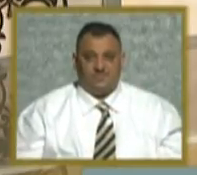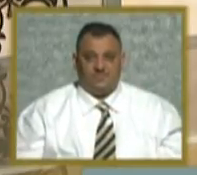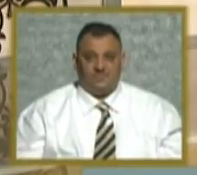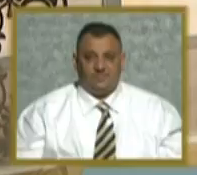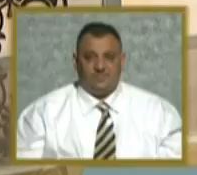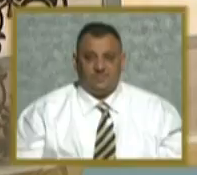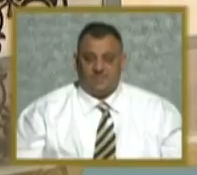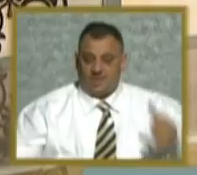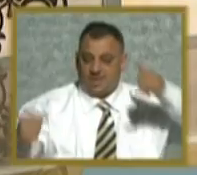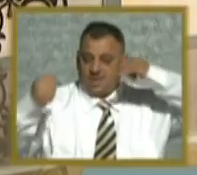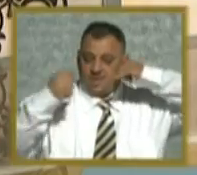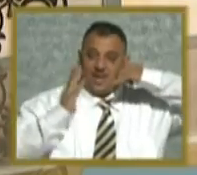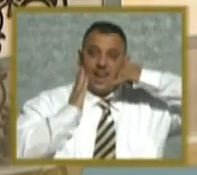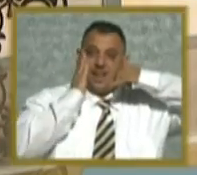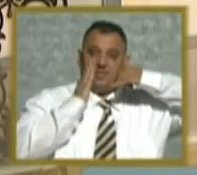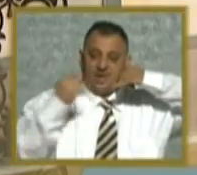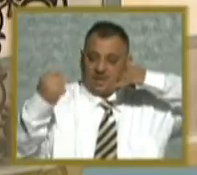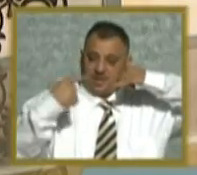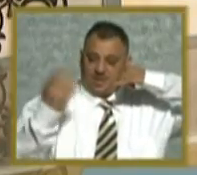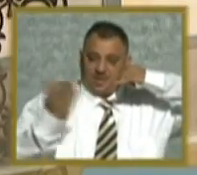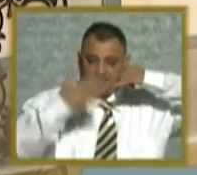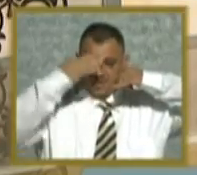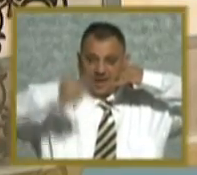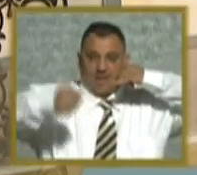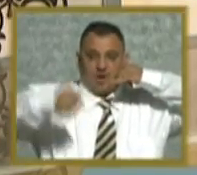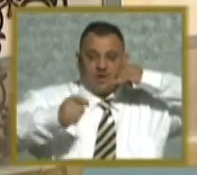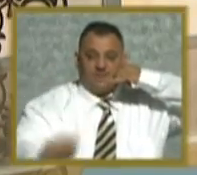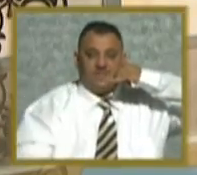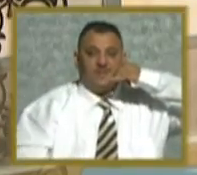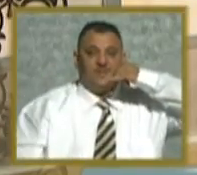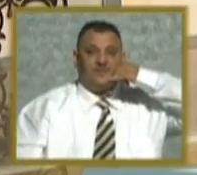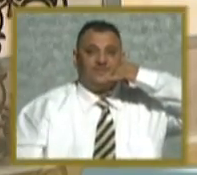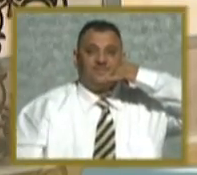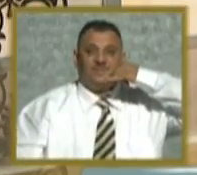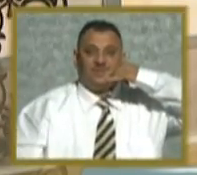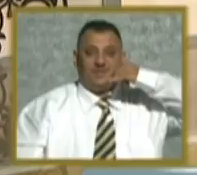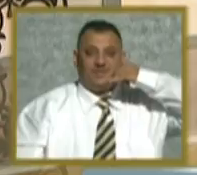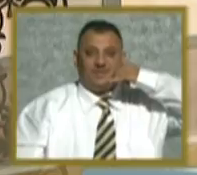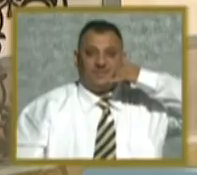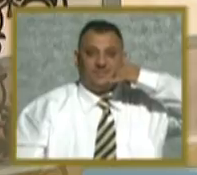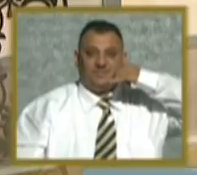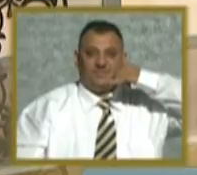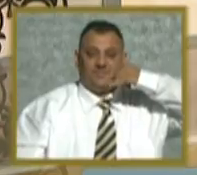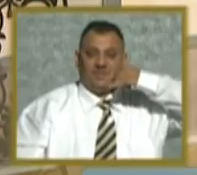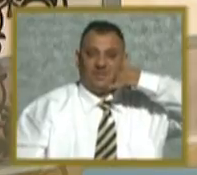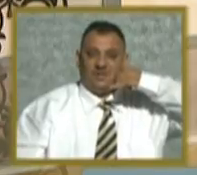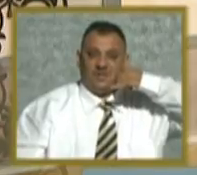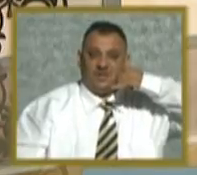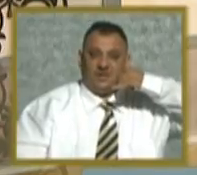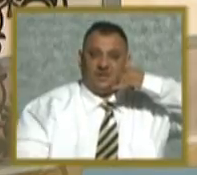ها، تفضل محمد من ليبيا. السلام عليكم يا شيخ. عليكم السلام ورحمة الله. يا شيخ،